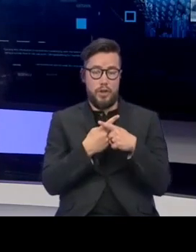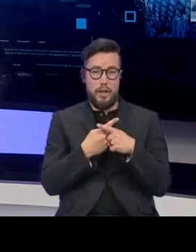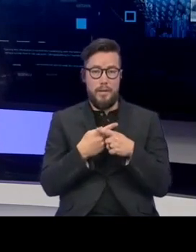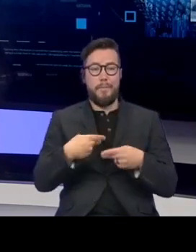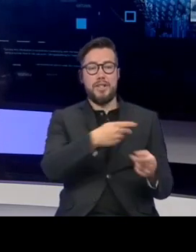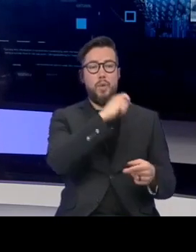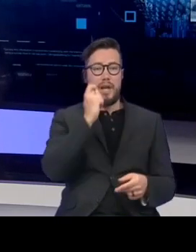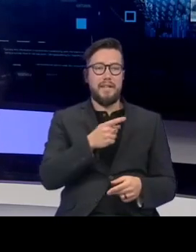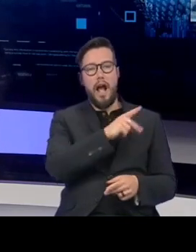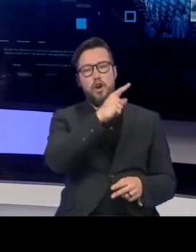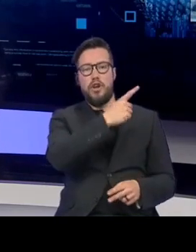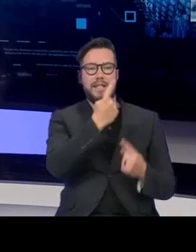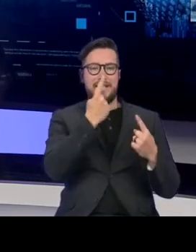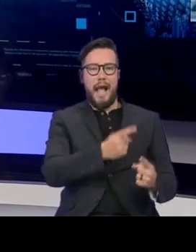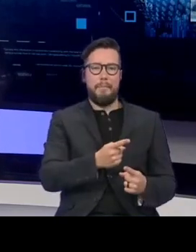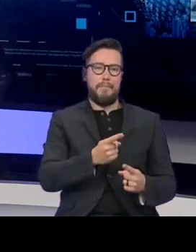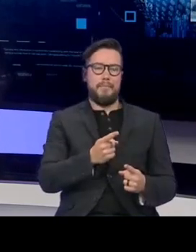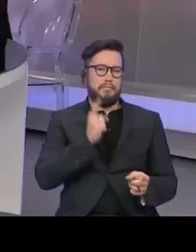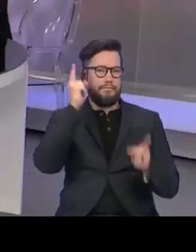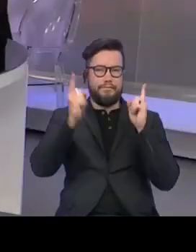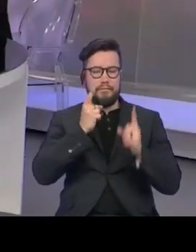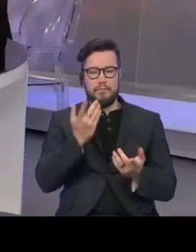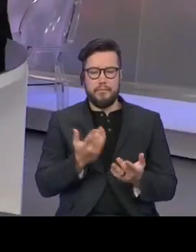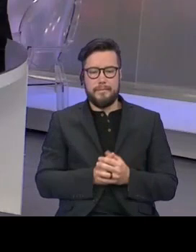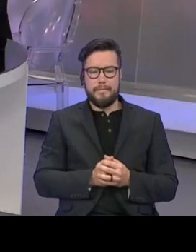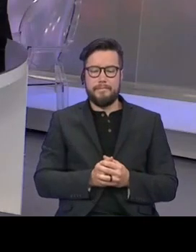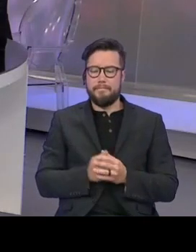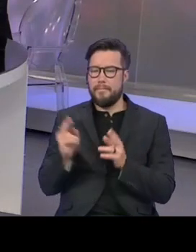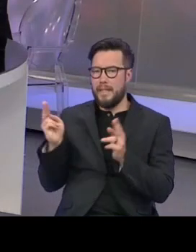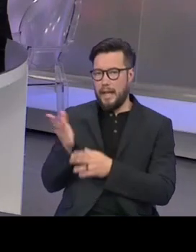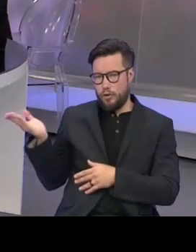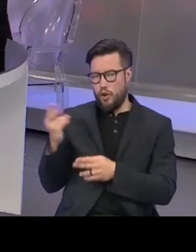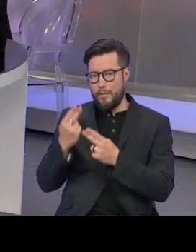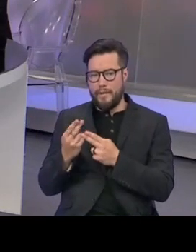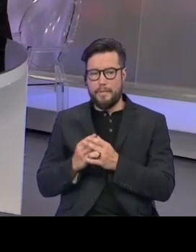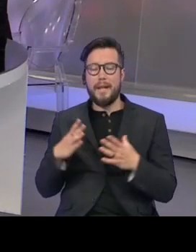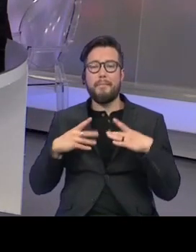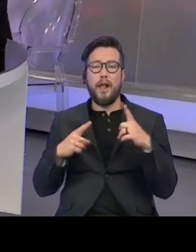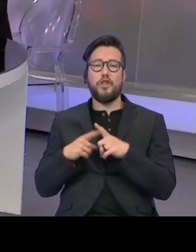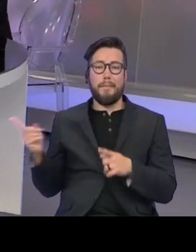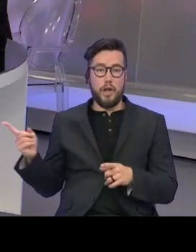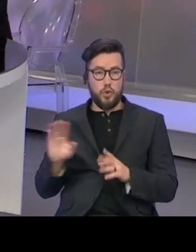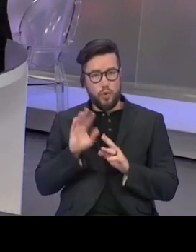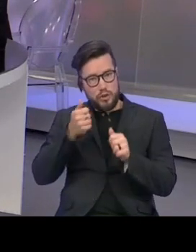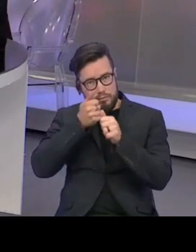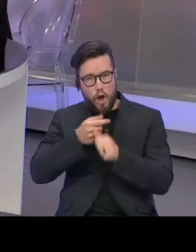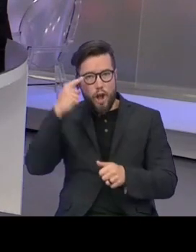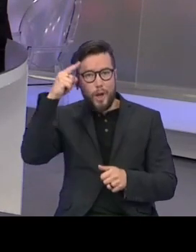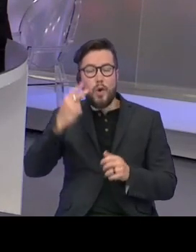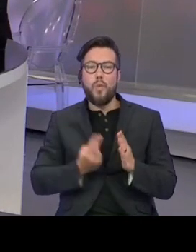to svojvoľa vaša dobre, a vláda. Dobre, krátka reakcia, pán minister. Dobre, určite, pán Tomáš je už zjavne ústavným právnikom, lebo